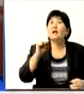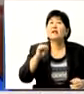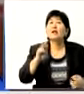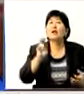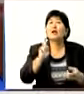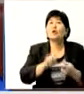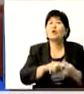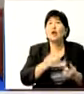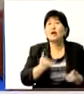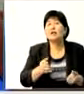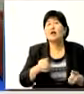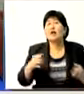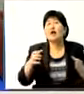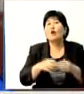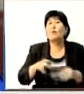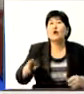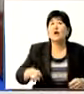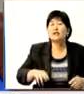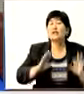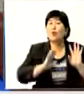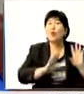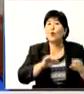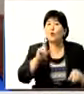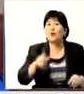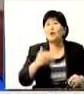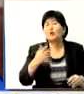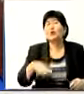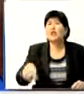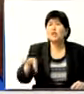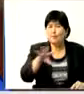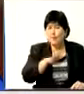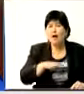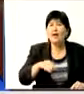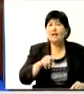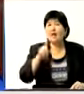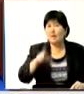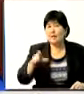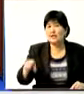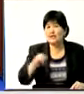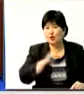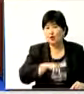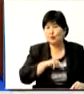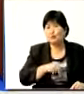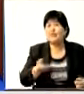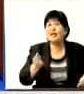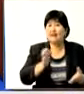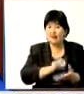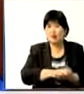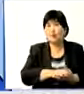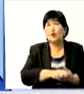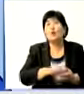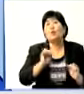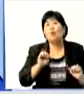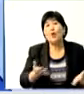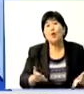арқылы мысалға компания директорымен және орынбасарымен сондағы барлық персонал, яғни жұмыскерлермен танысуға